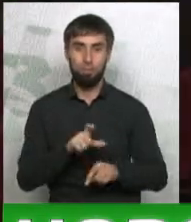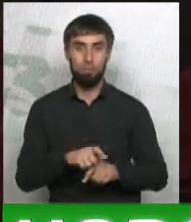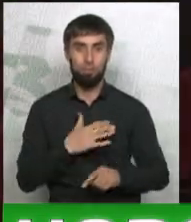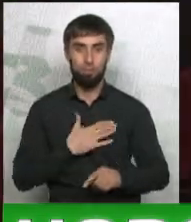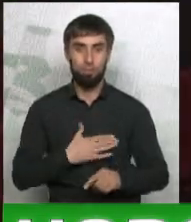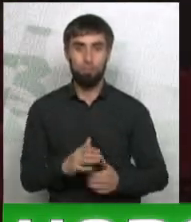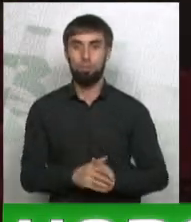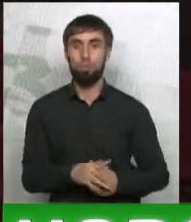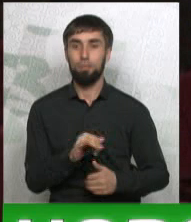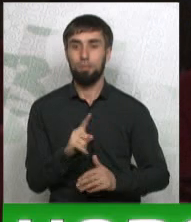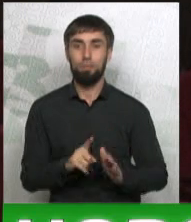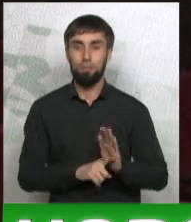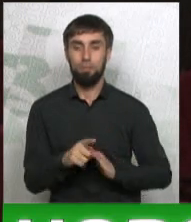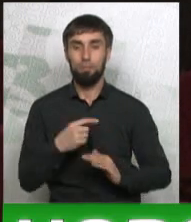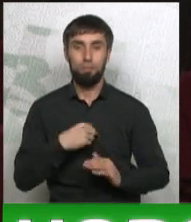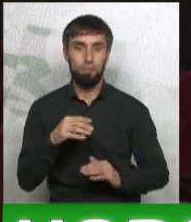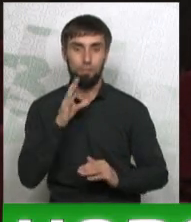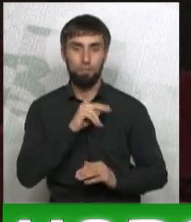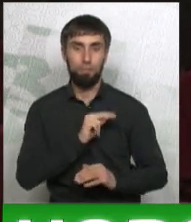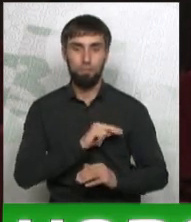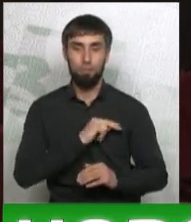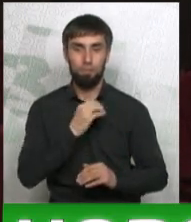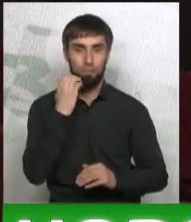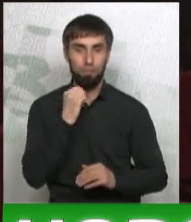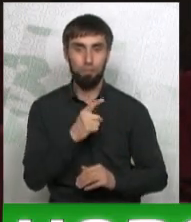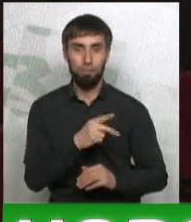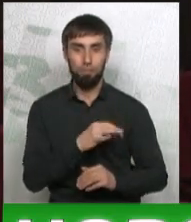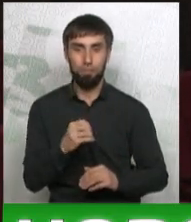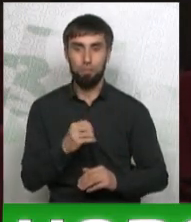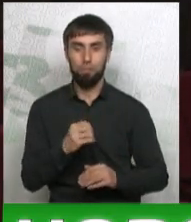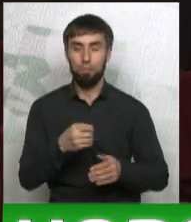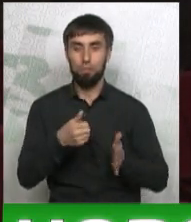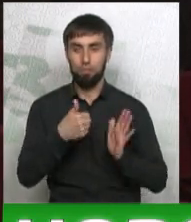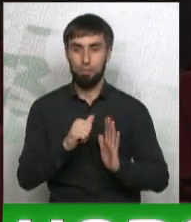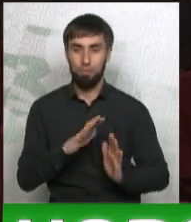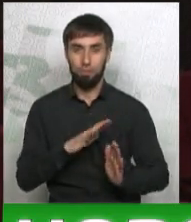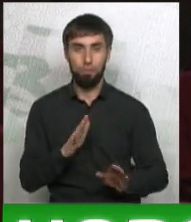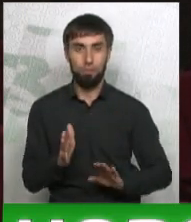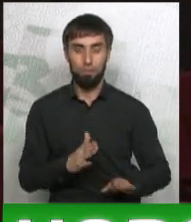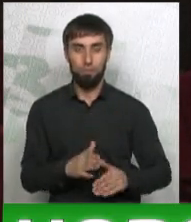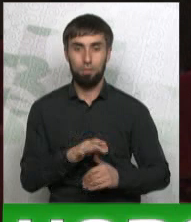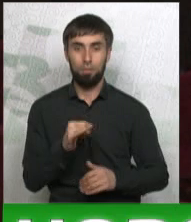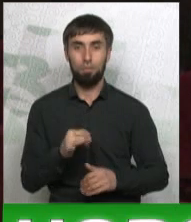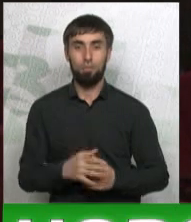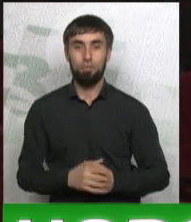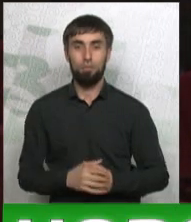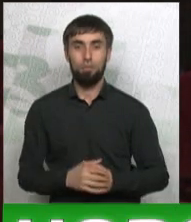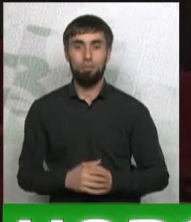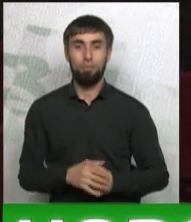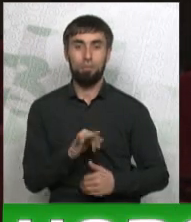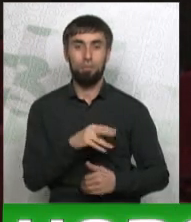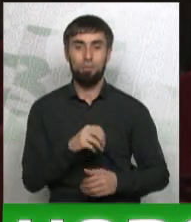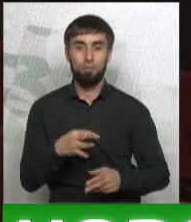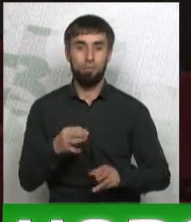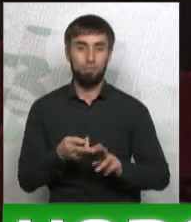приятно. Изначально я уже успел поработать в старом здании где-то около полгода, прошло. И вот именно